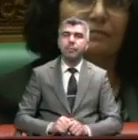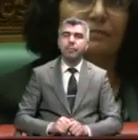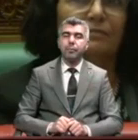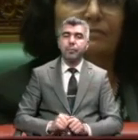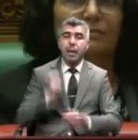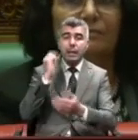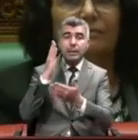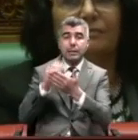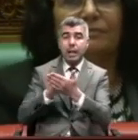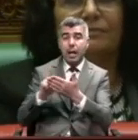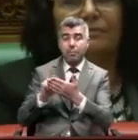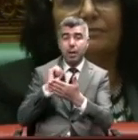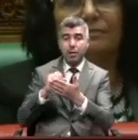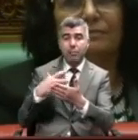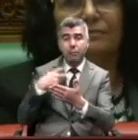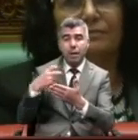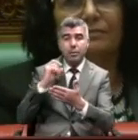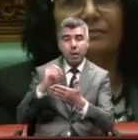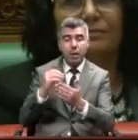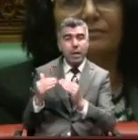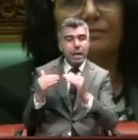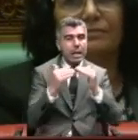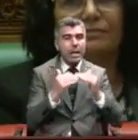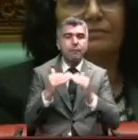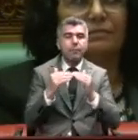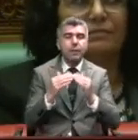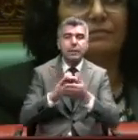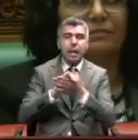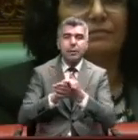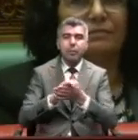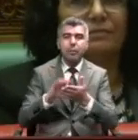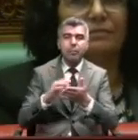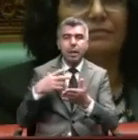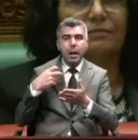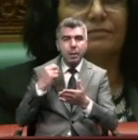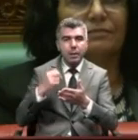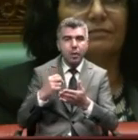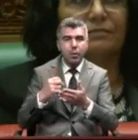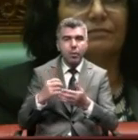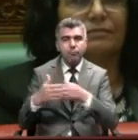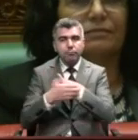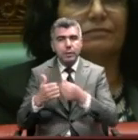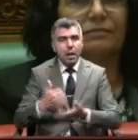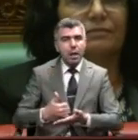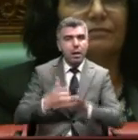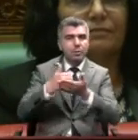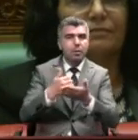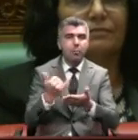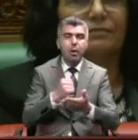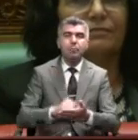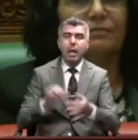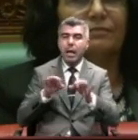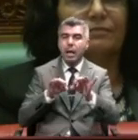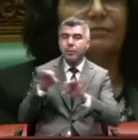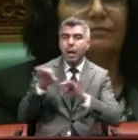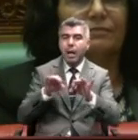ضريبه تصاعديه على الثروه في اطار التضامن المجتمعي بين الاغنياء وباقي فئات المجتمع سن اجراءات ملموسه